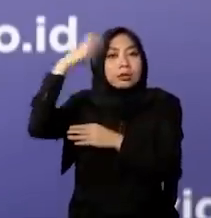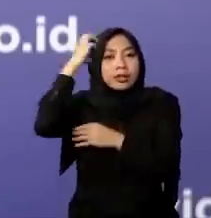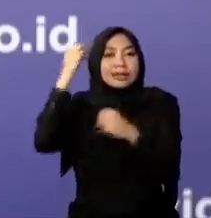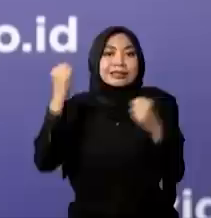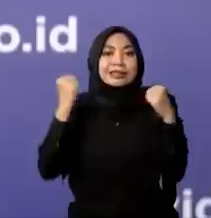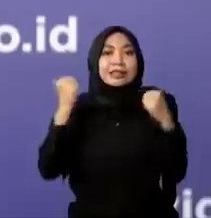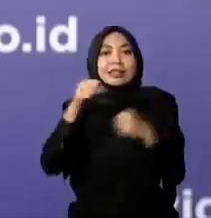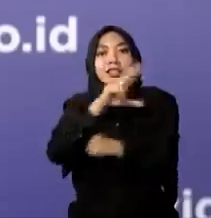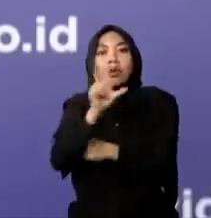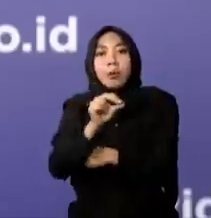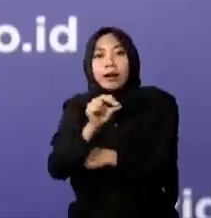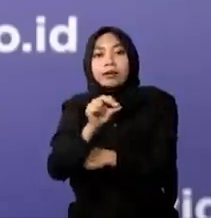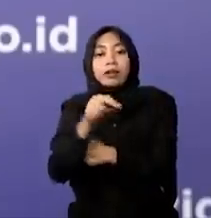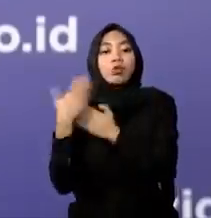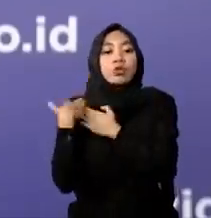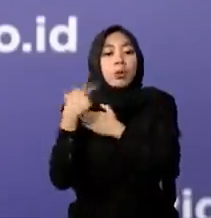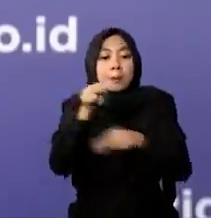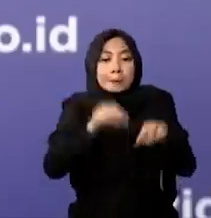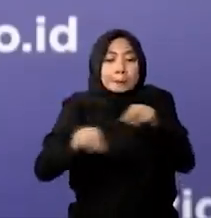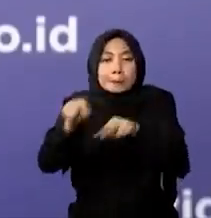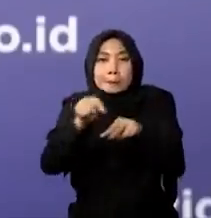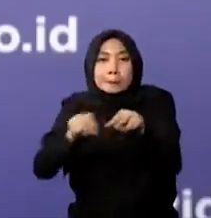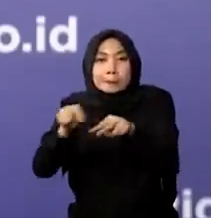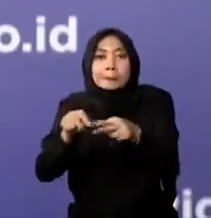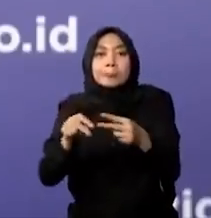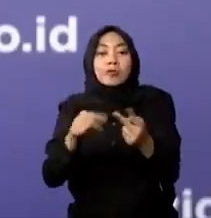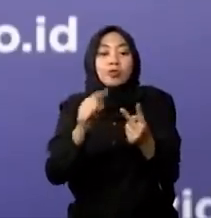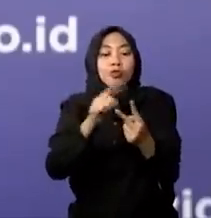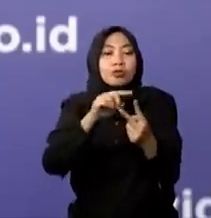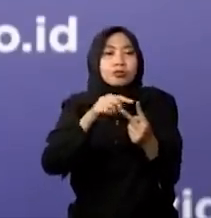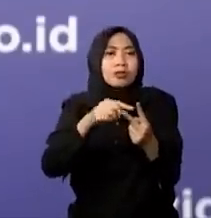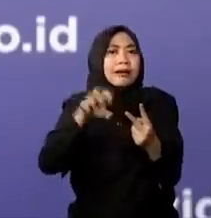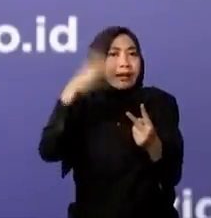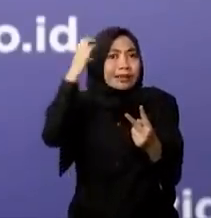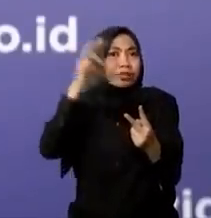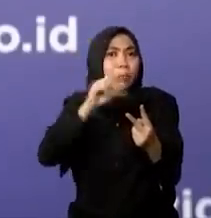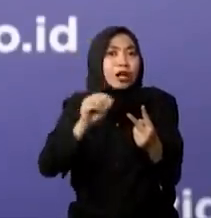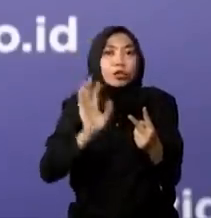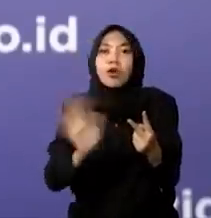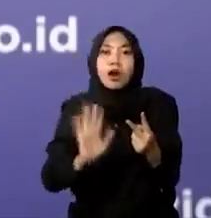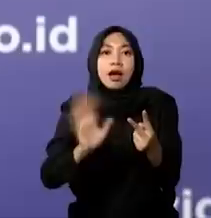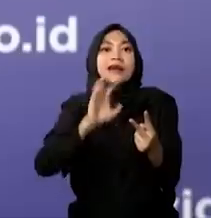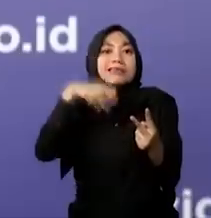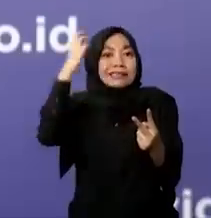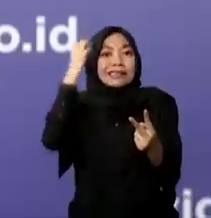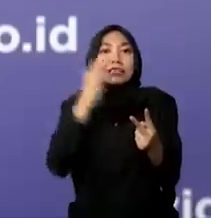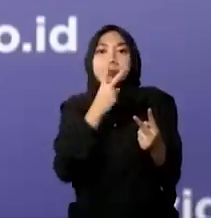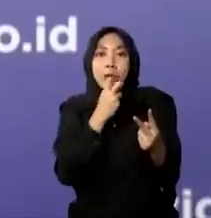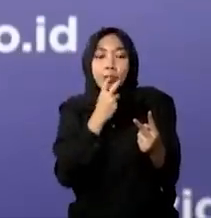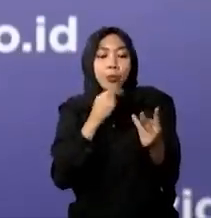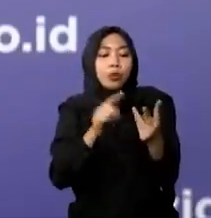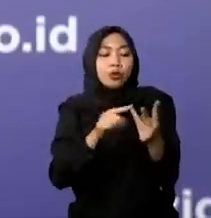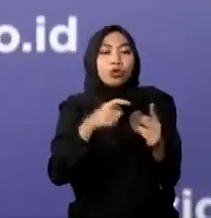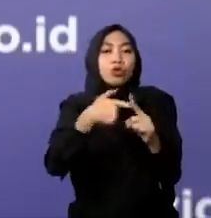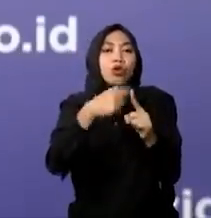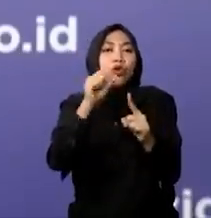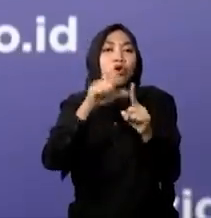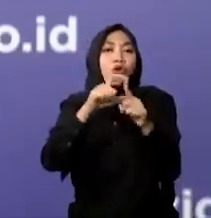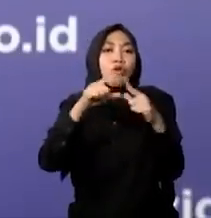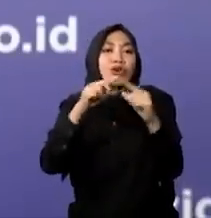Prov di Jawa Barat Dinas Kesehatan Kota Bandung dan kesehatan kodam3siliwangi